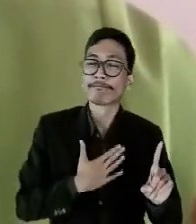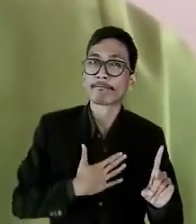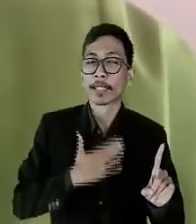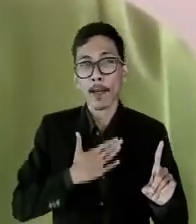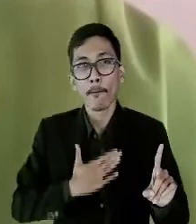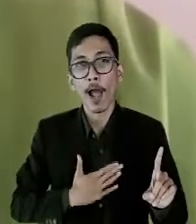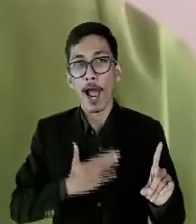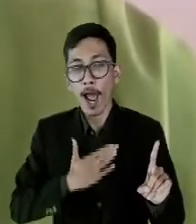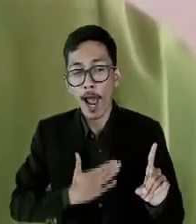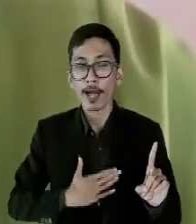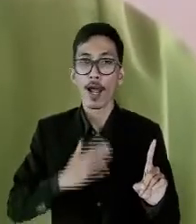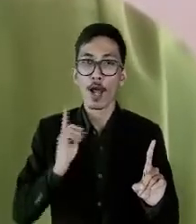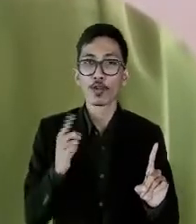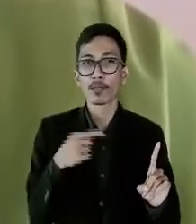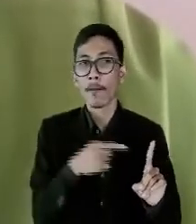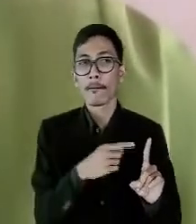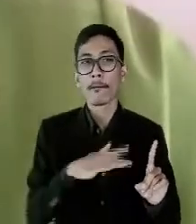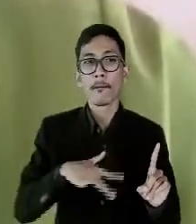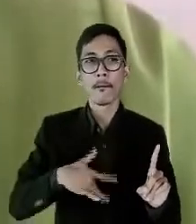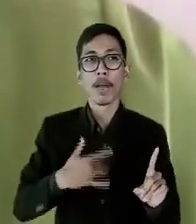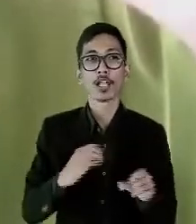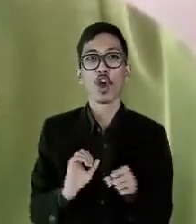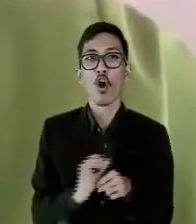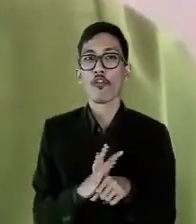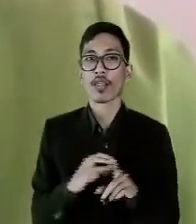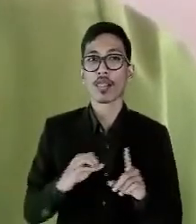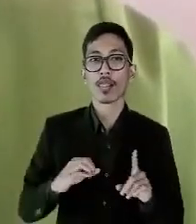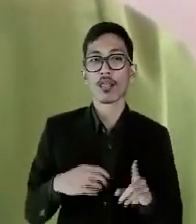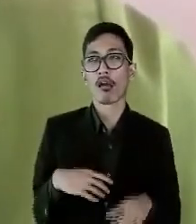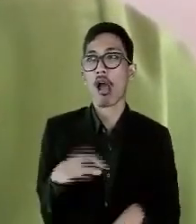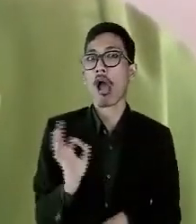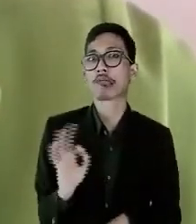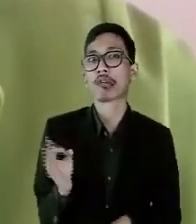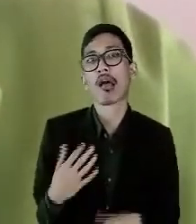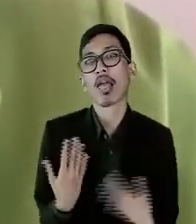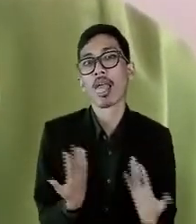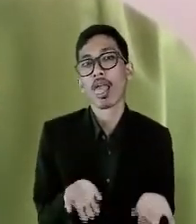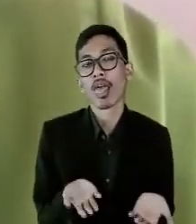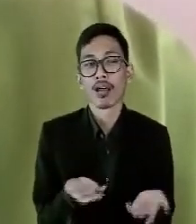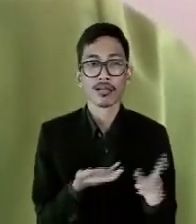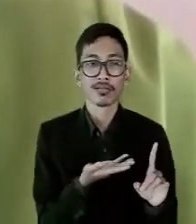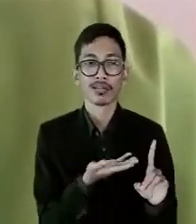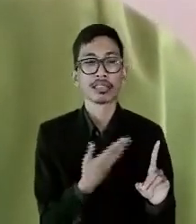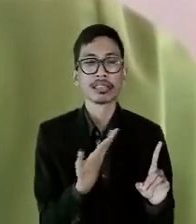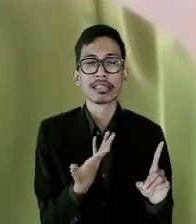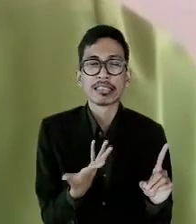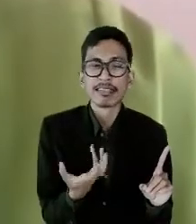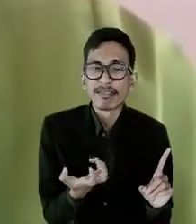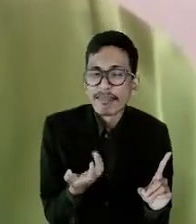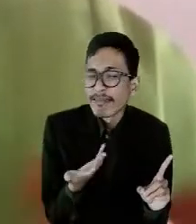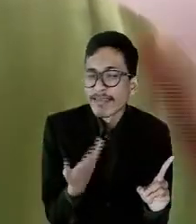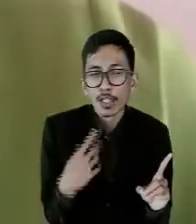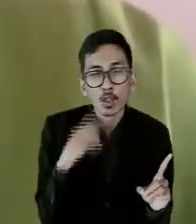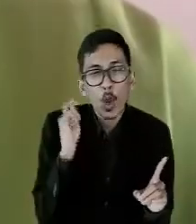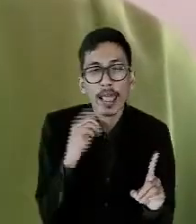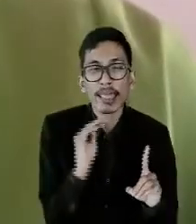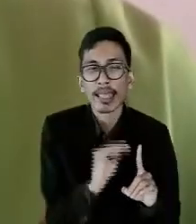belum merasakan sih ada COVID, kena COVID itu. Gitu. Kebetulan yang kebanyakan kena adalah